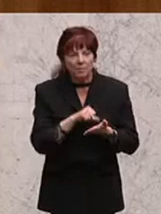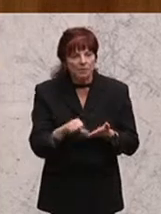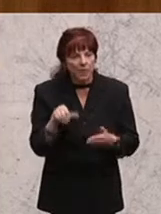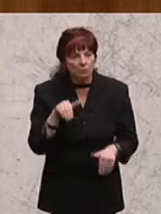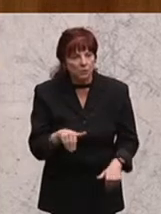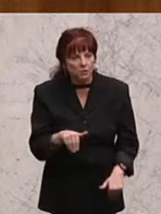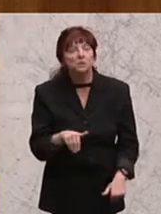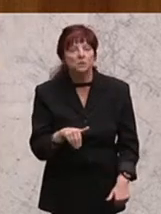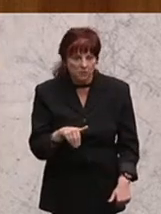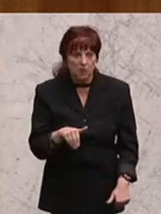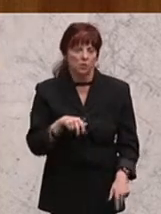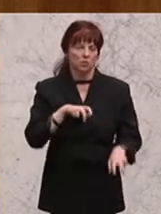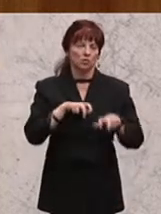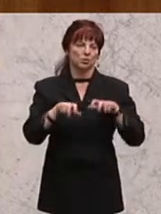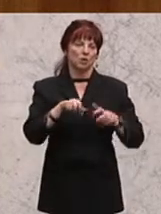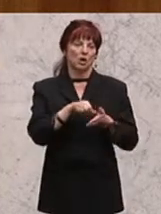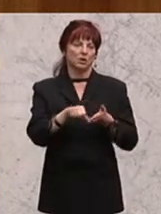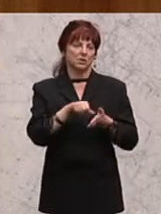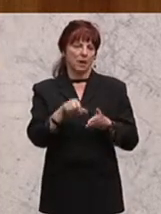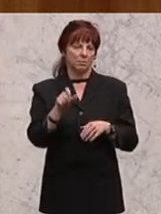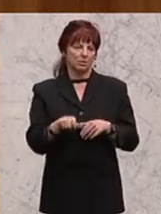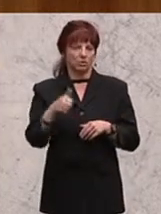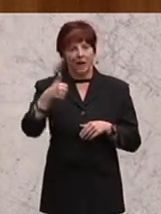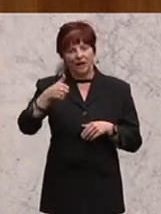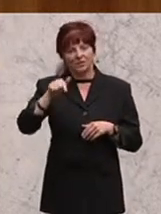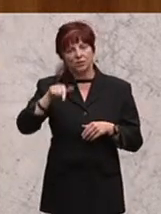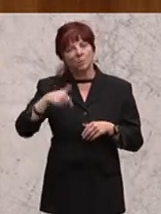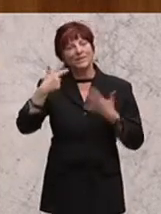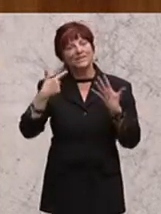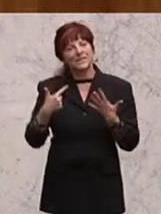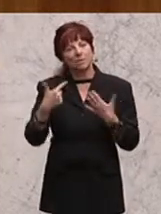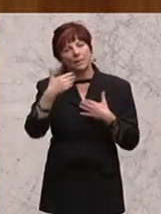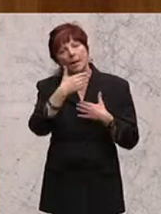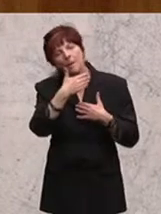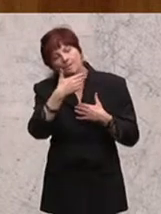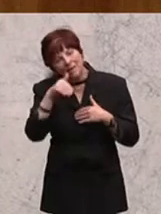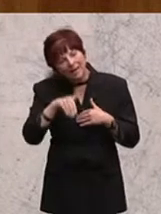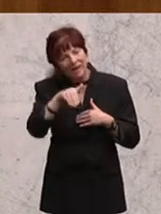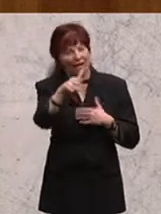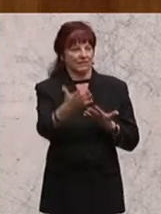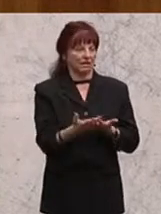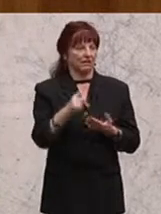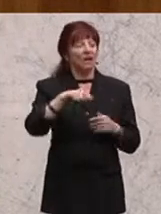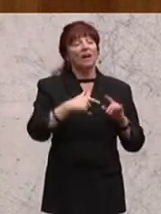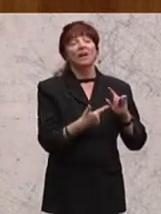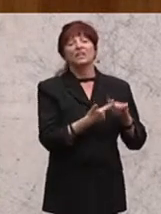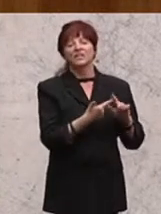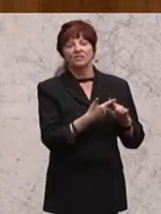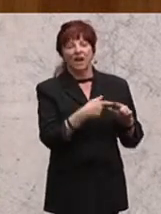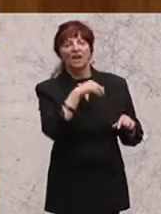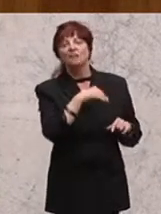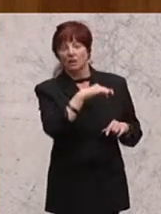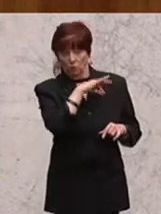Steuerzahler zu brennen haben. Wir reden von 1,7 Milliarden Euro. Dann die nächste Tochter Hypobank